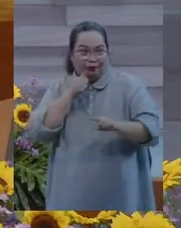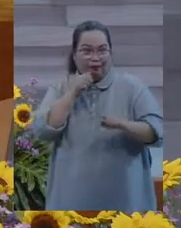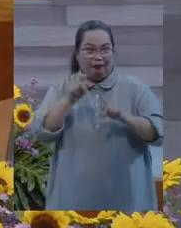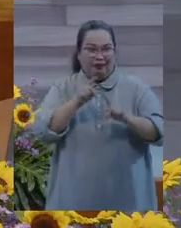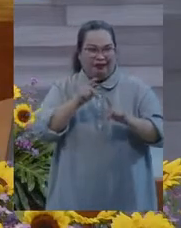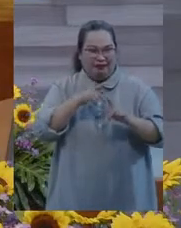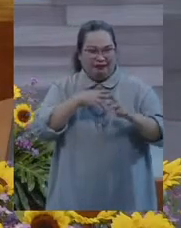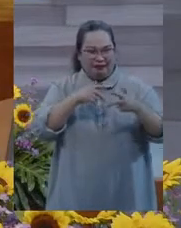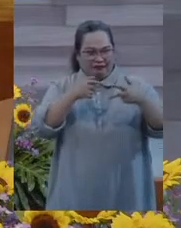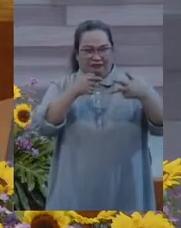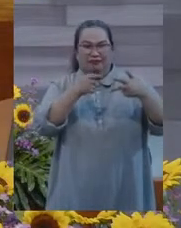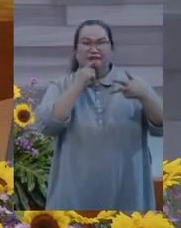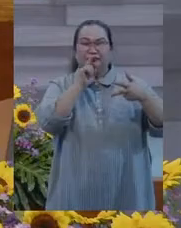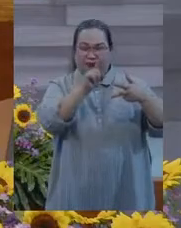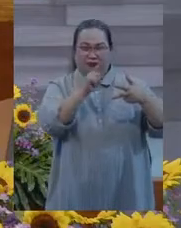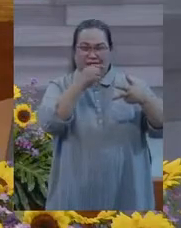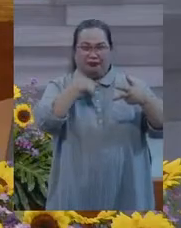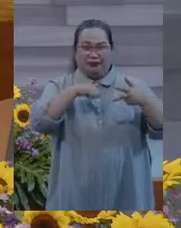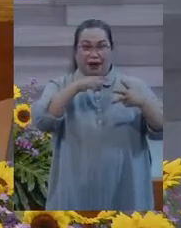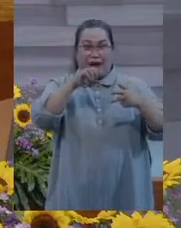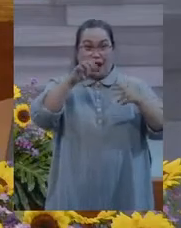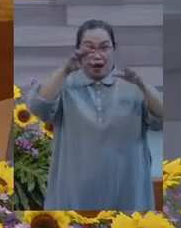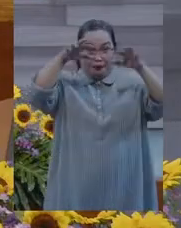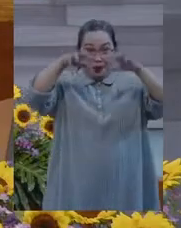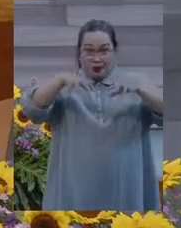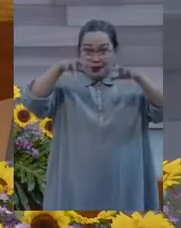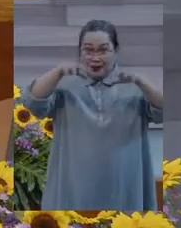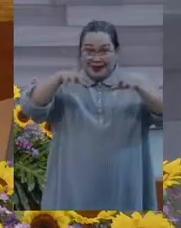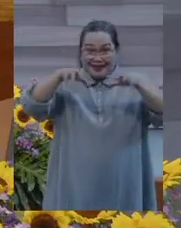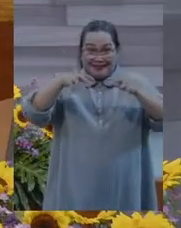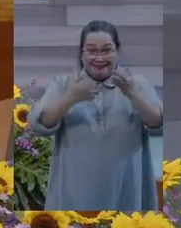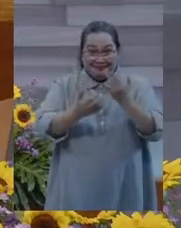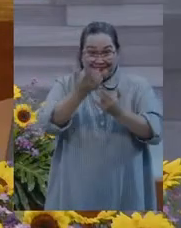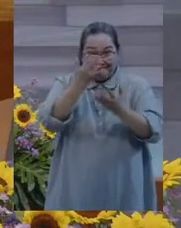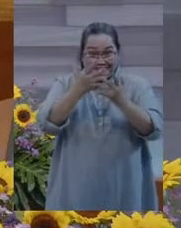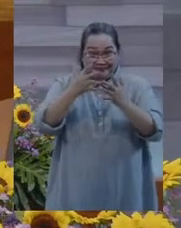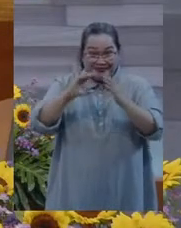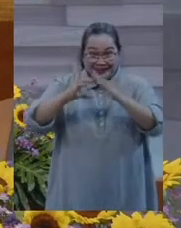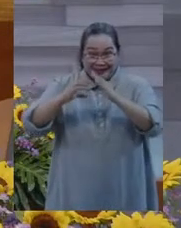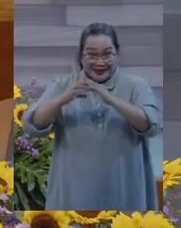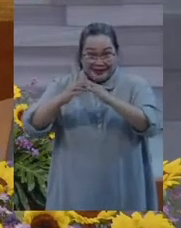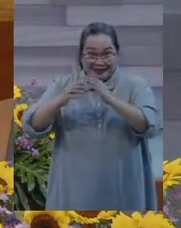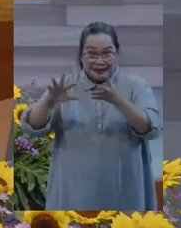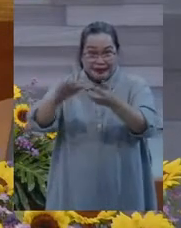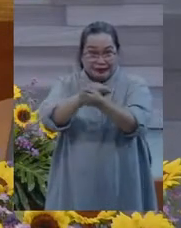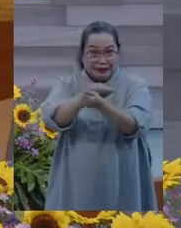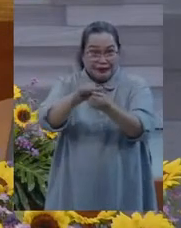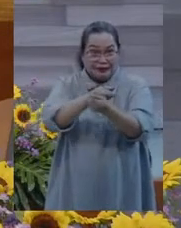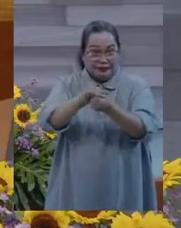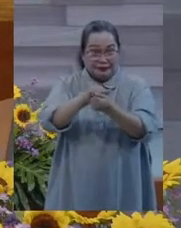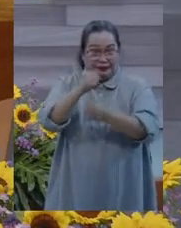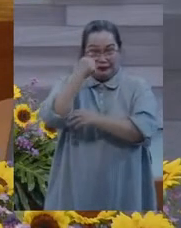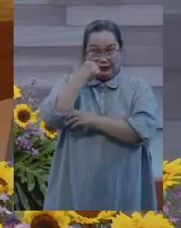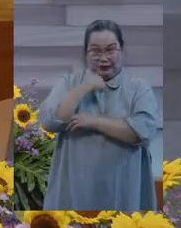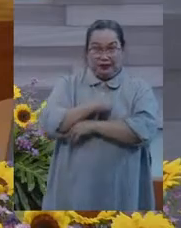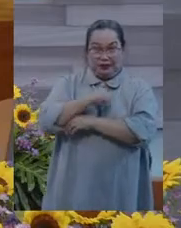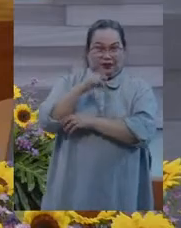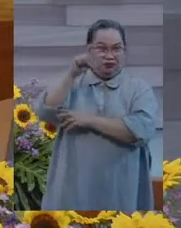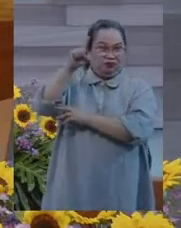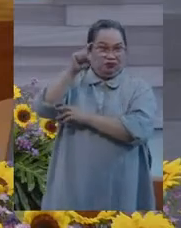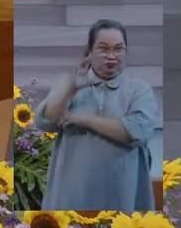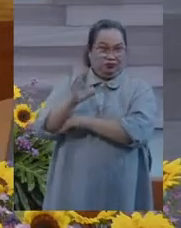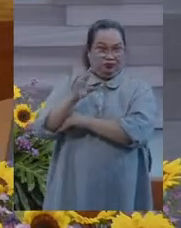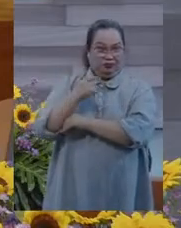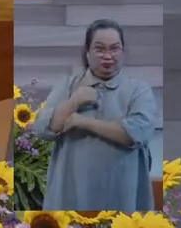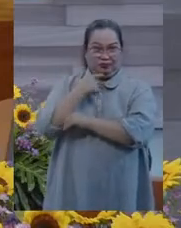at yung halimbawa ng Sodom and Gomorrah na punong-puno ng kasamaan at pagre-rebelde sa Diyos